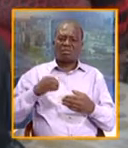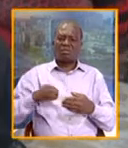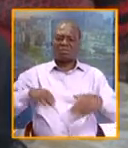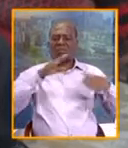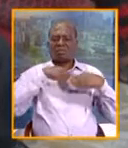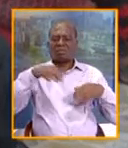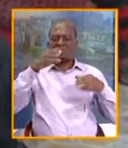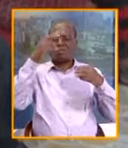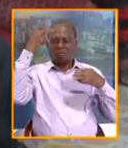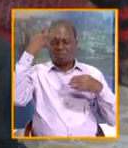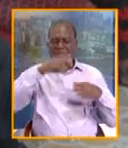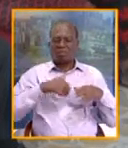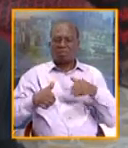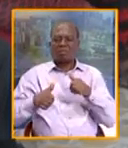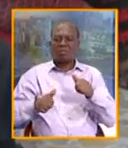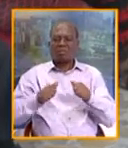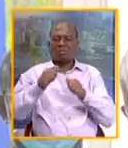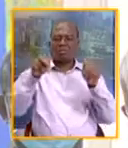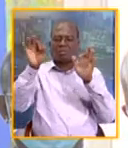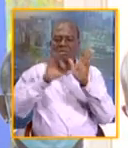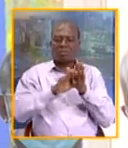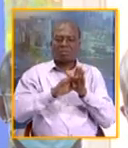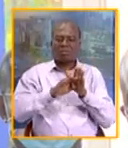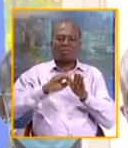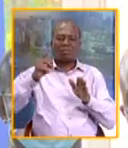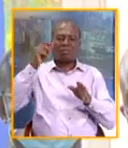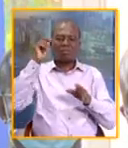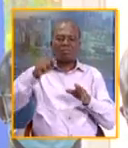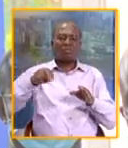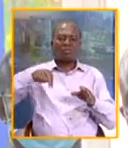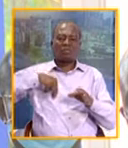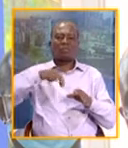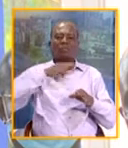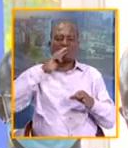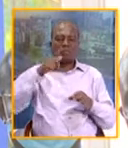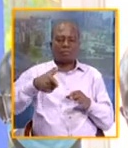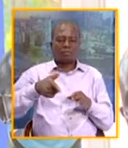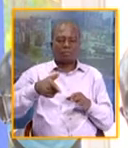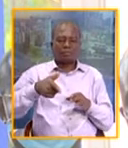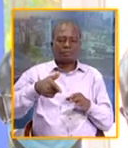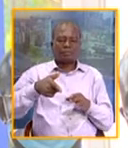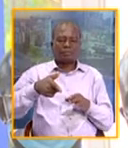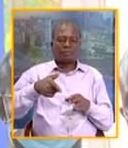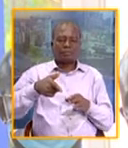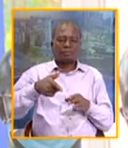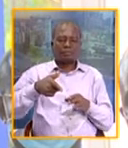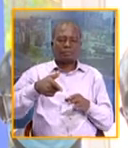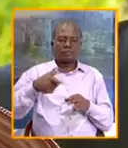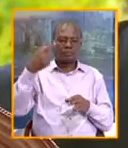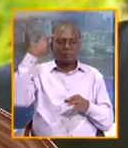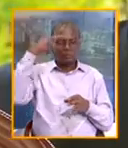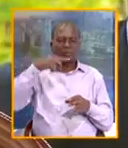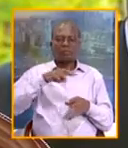politique et administratif le premier point d'abord nous sommes là elle s'y rend pour vous dire